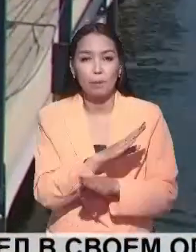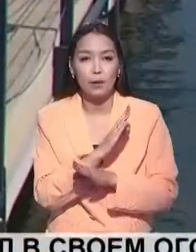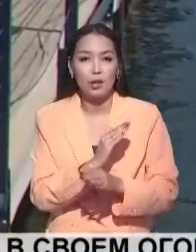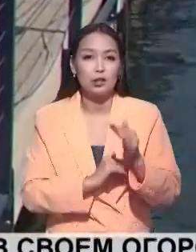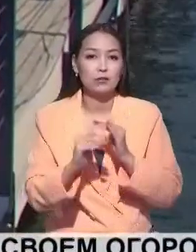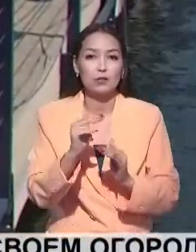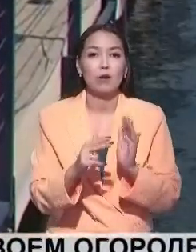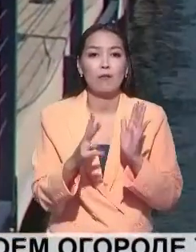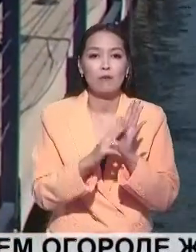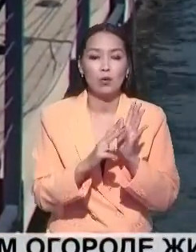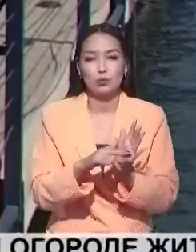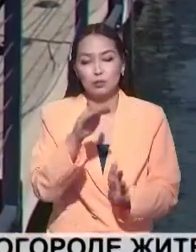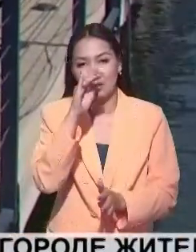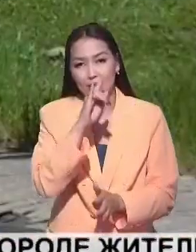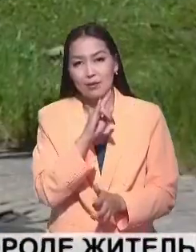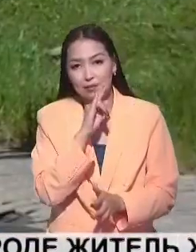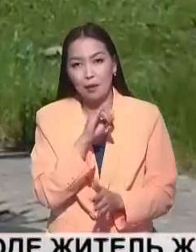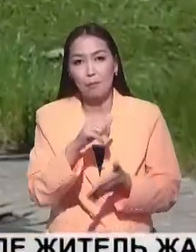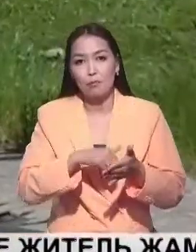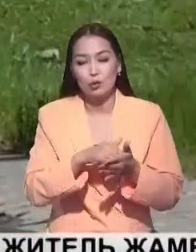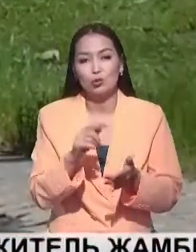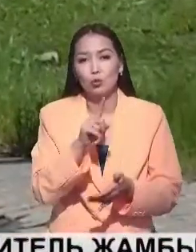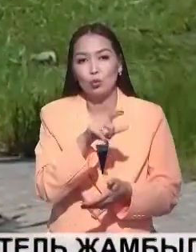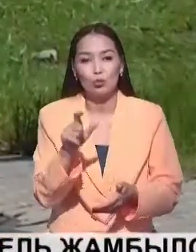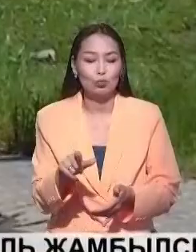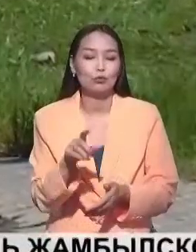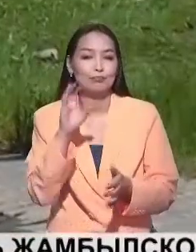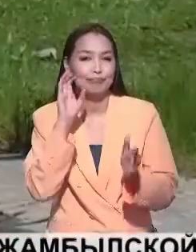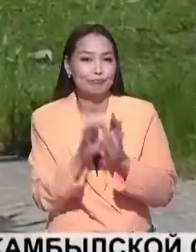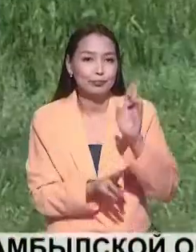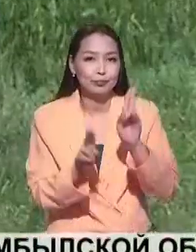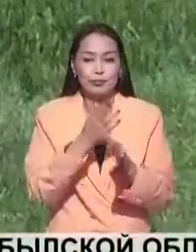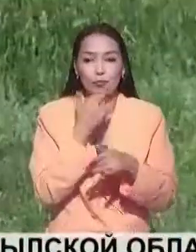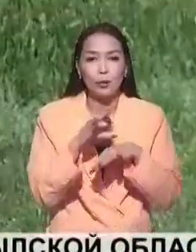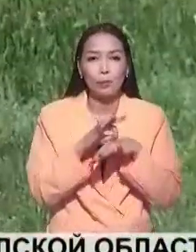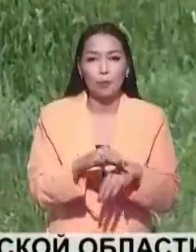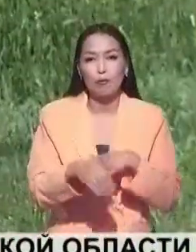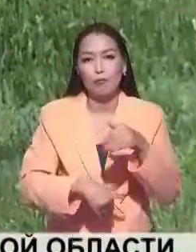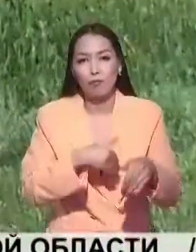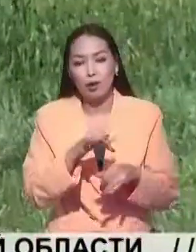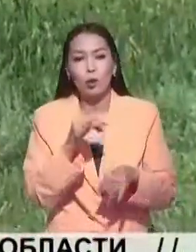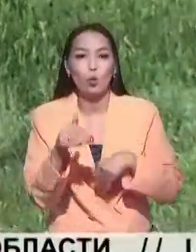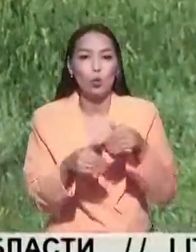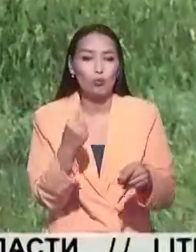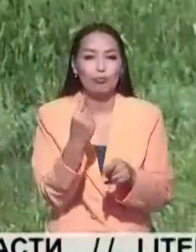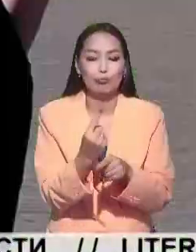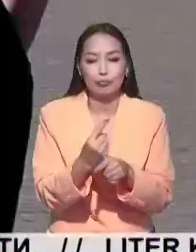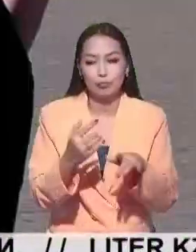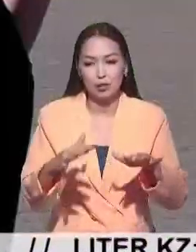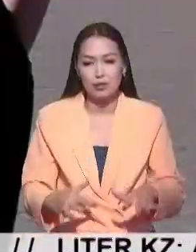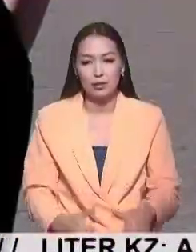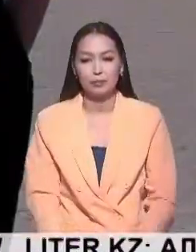погибли свыше 80 казахстанцев. Причиной в том, что люди не соблюдают правила поведения на водоемах и купаются в необорудованных